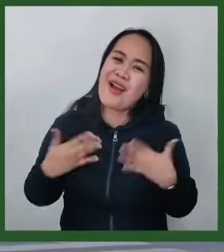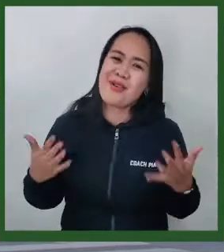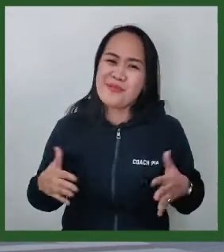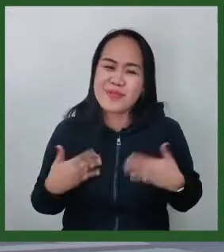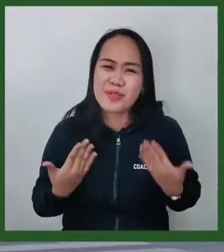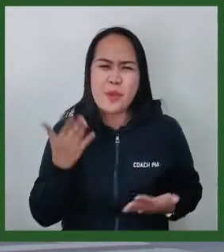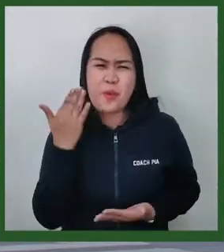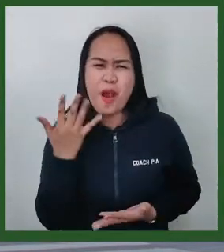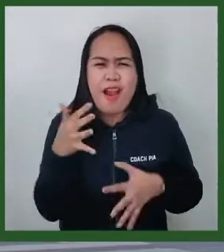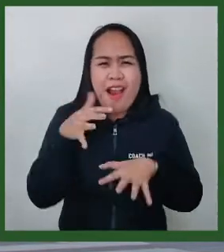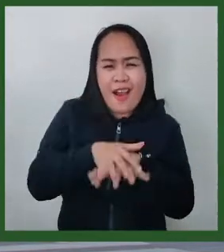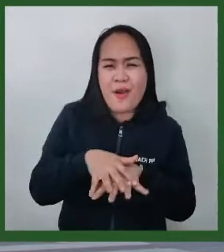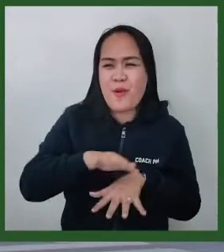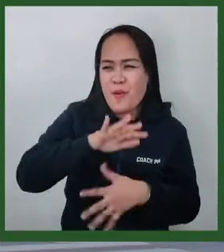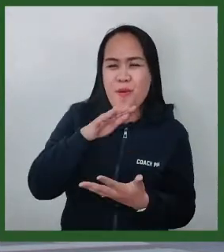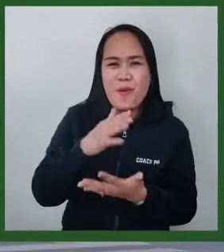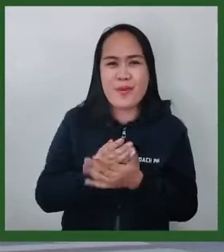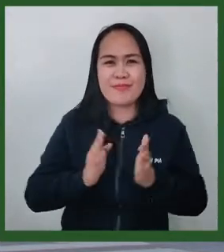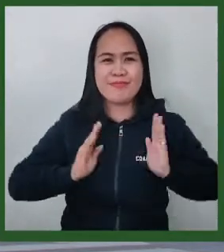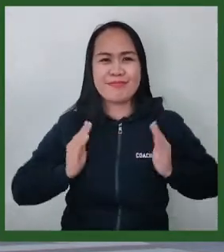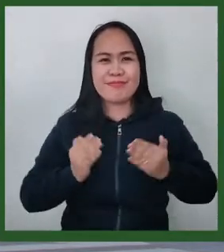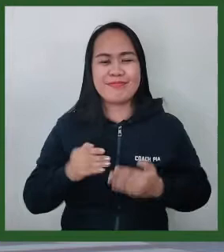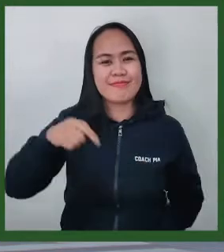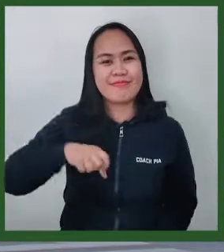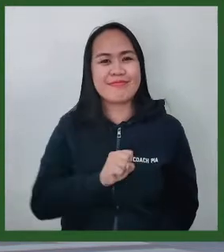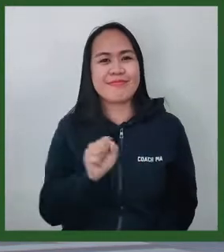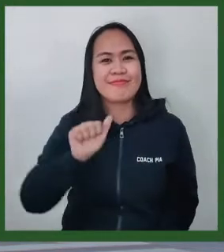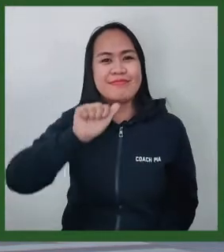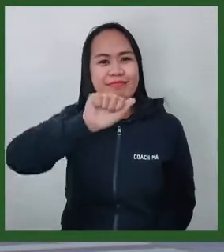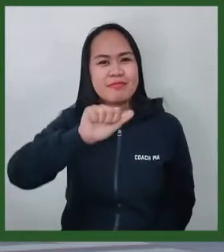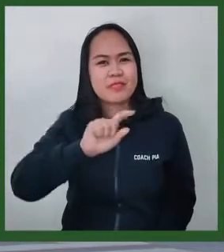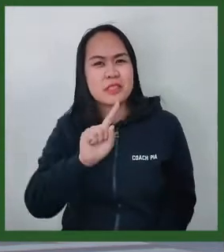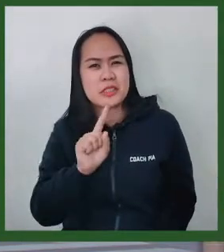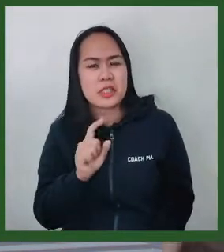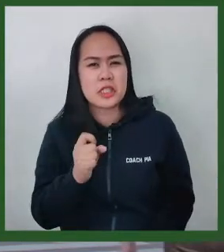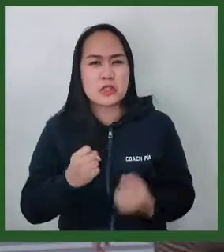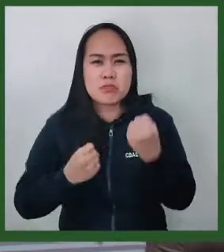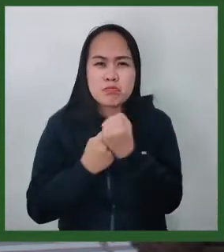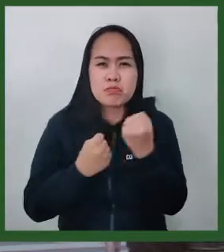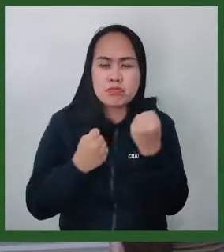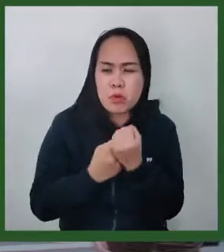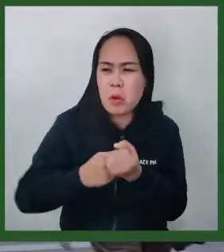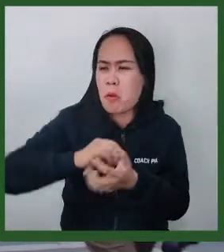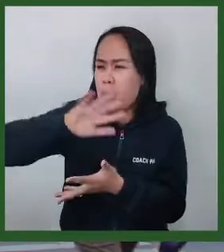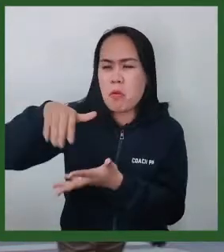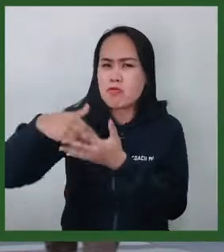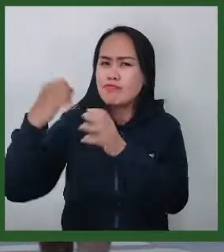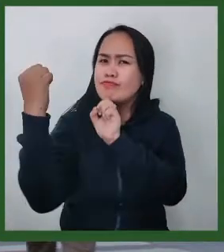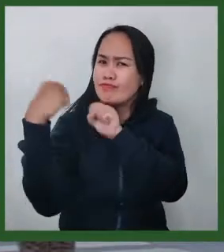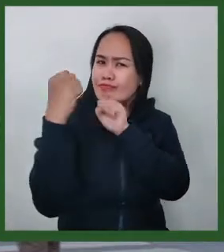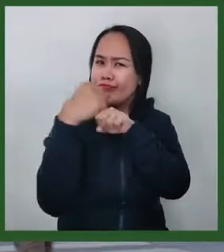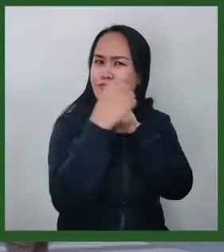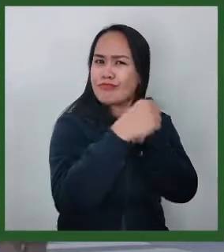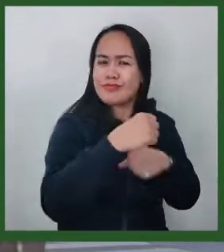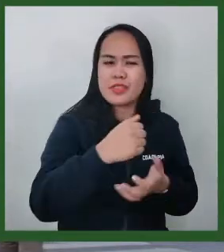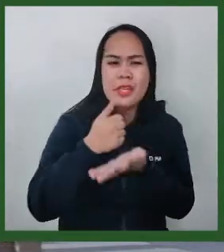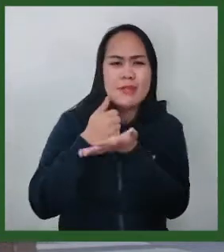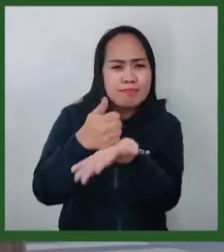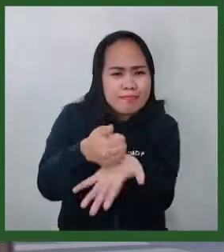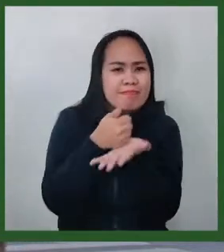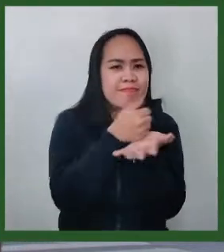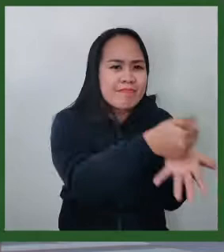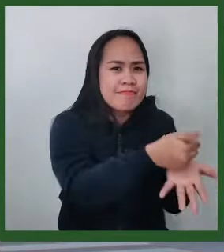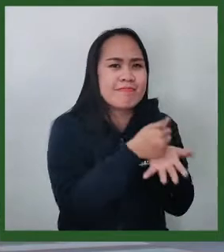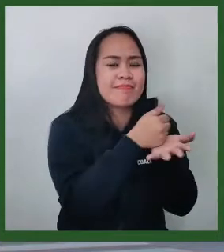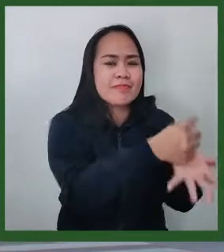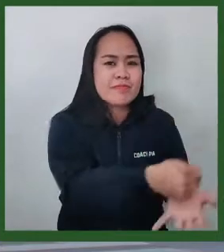very inclusive na talaga ang barangay ngayon. Lahat ng stakeholders ay nagkakasundo, nagkakatulong-tulong